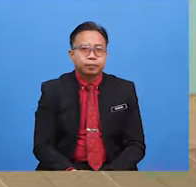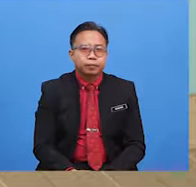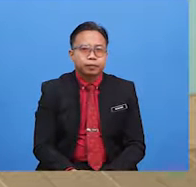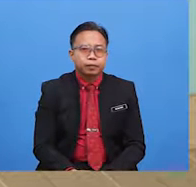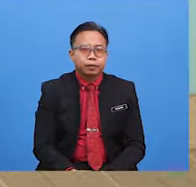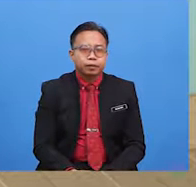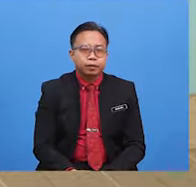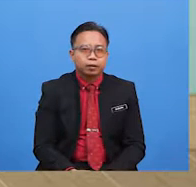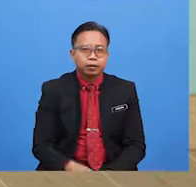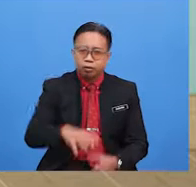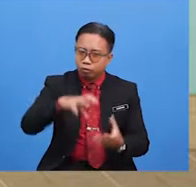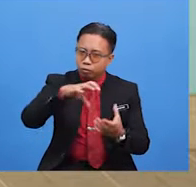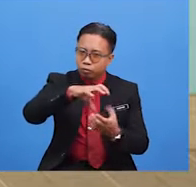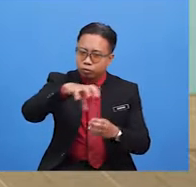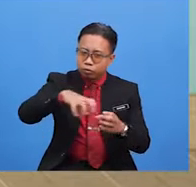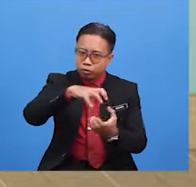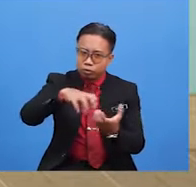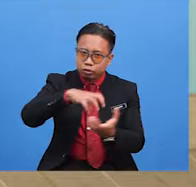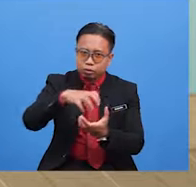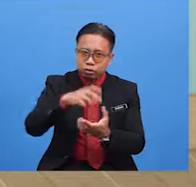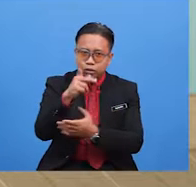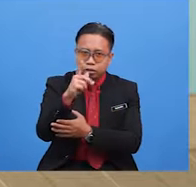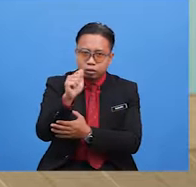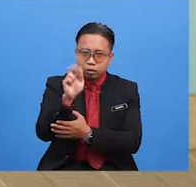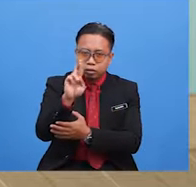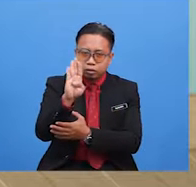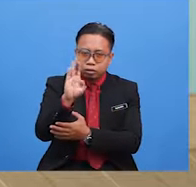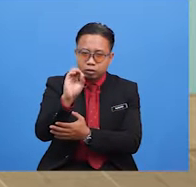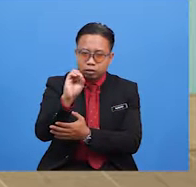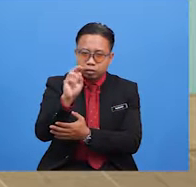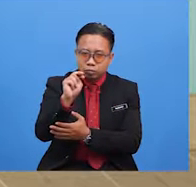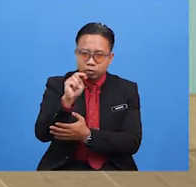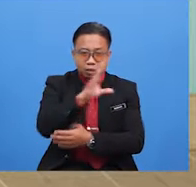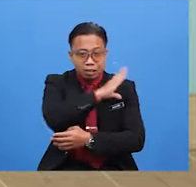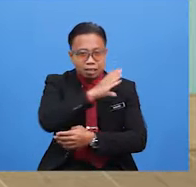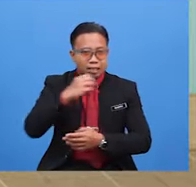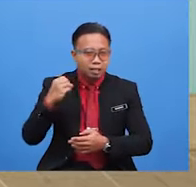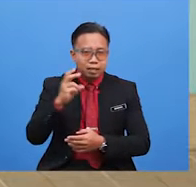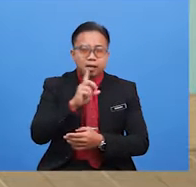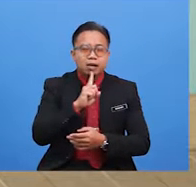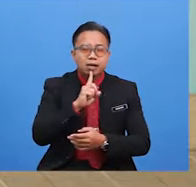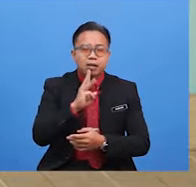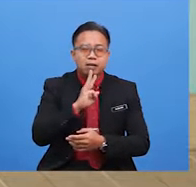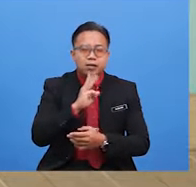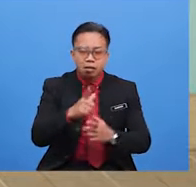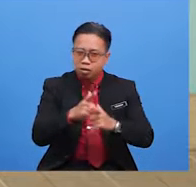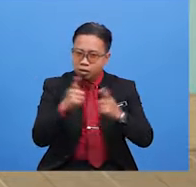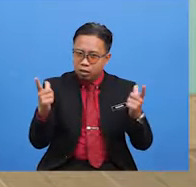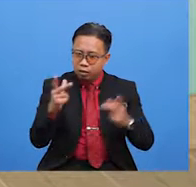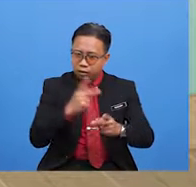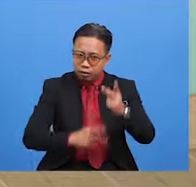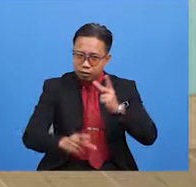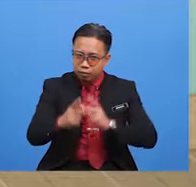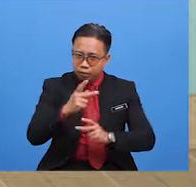iaitu komposisi hasil karbon dioksida dan air berbeza dengan komposisi kimia